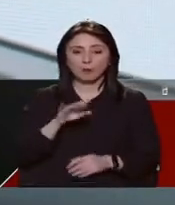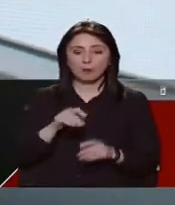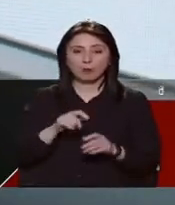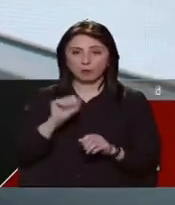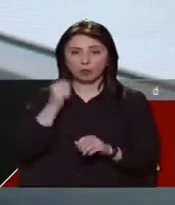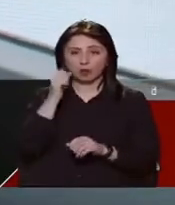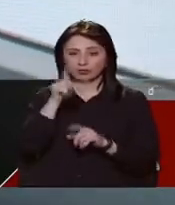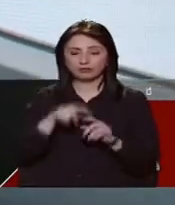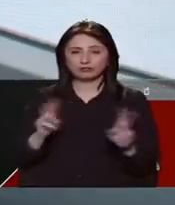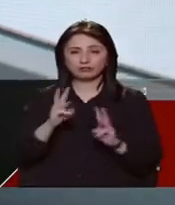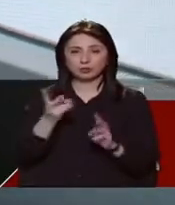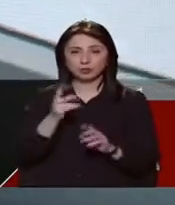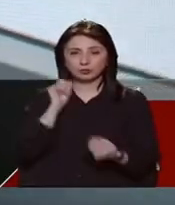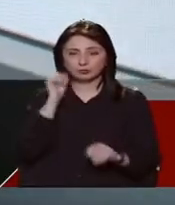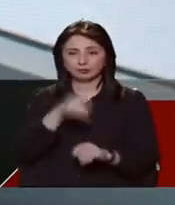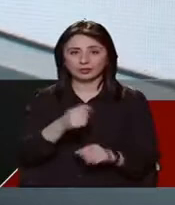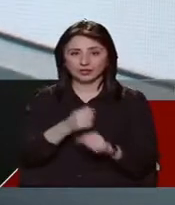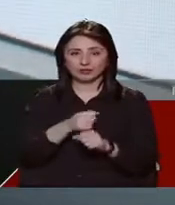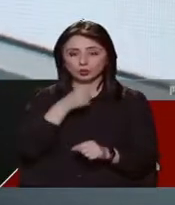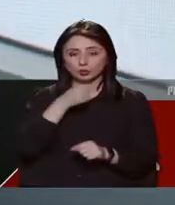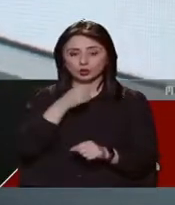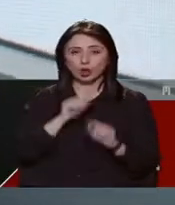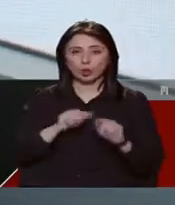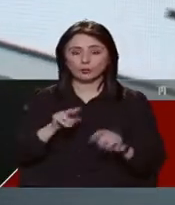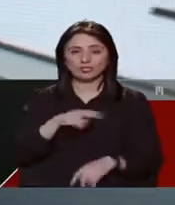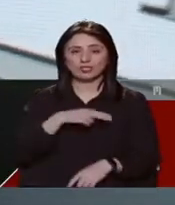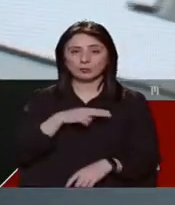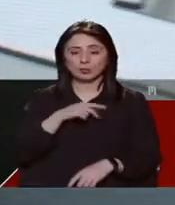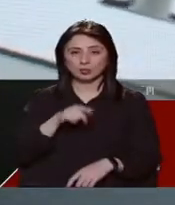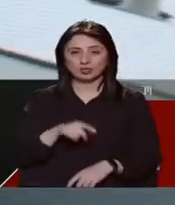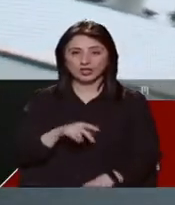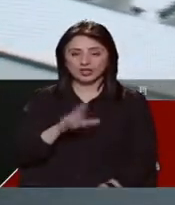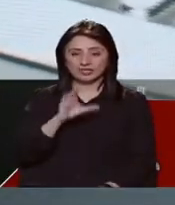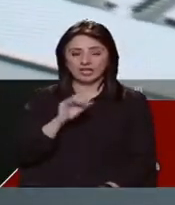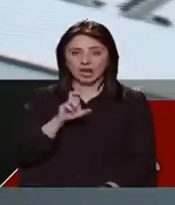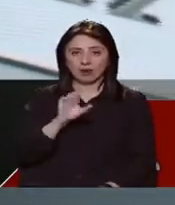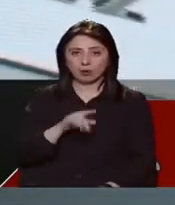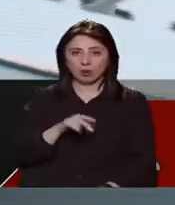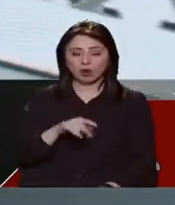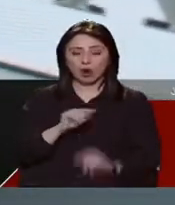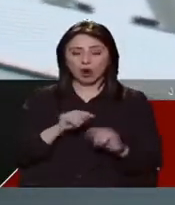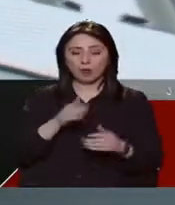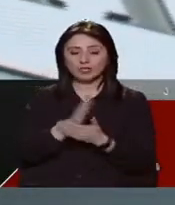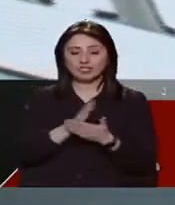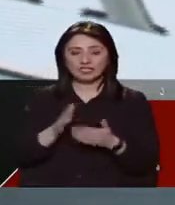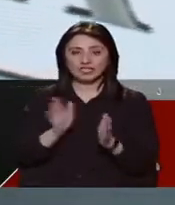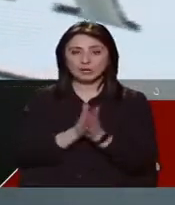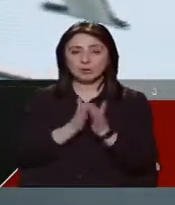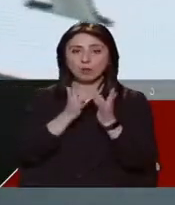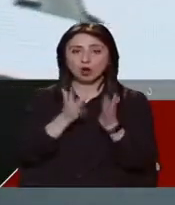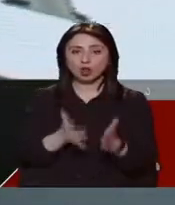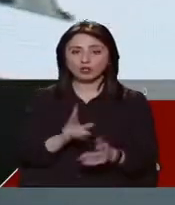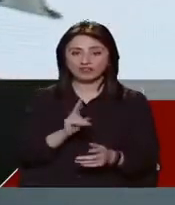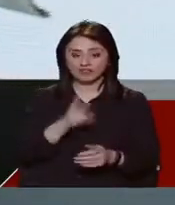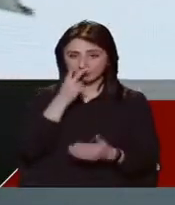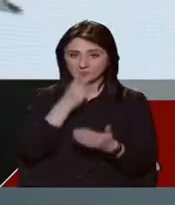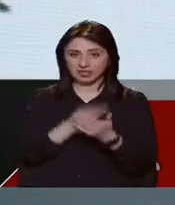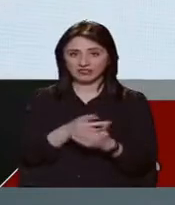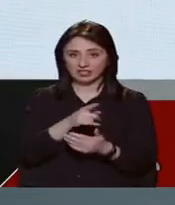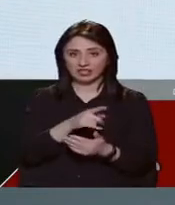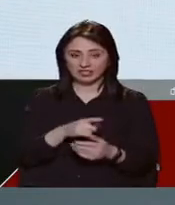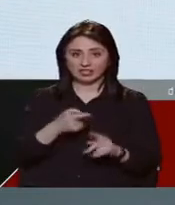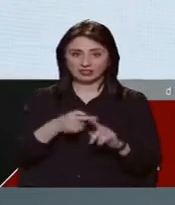cocktailep sunt da câteb de ganut scădat că jurnalistep să opoziționer ma deputat ma Herman Sabom opoziției naționale si motxonaze. Romlis Mihai Dutați